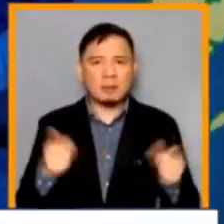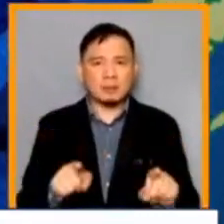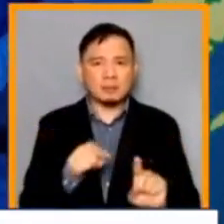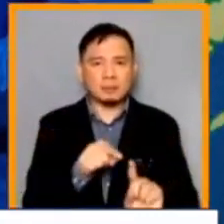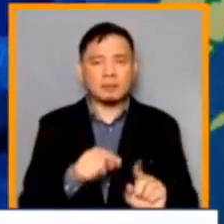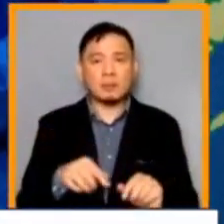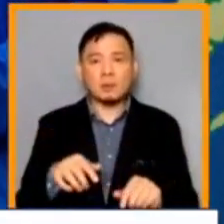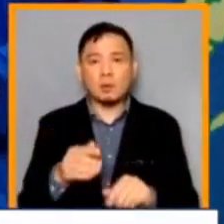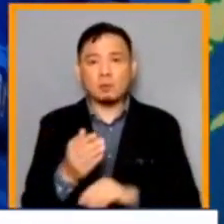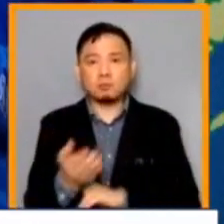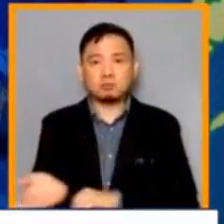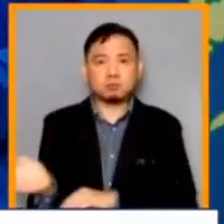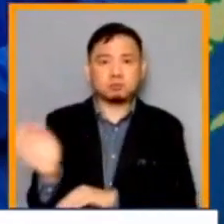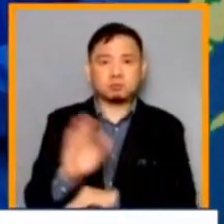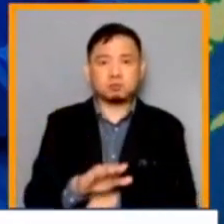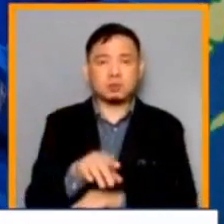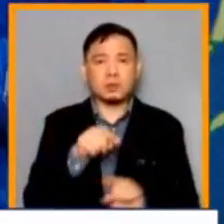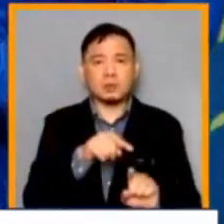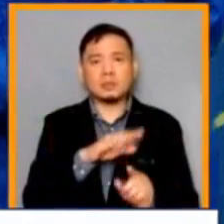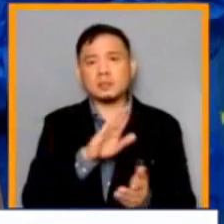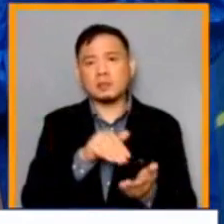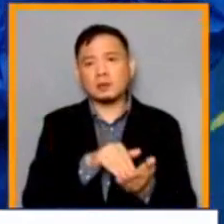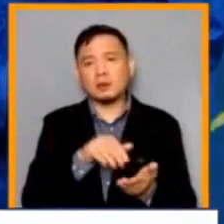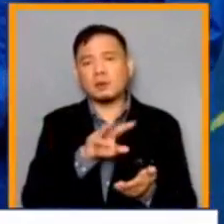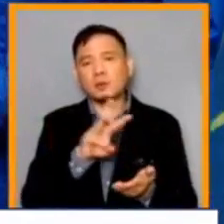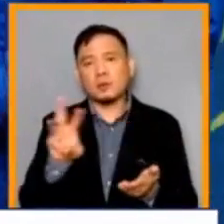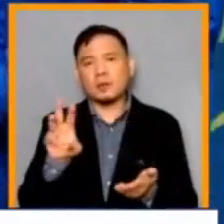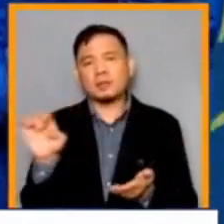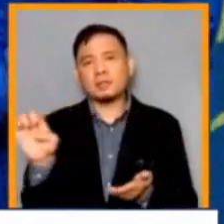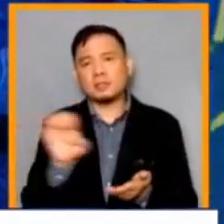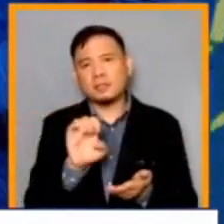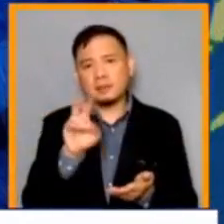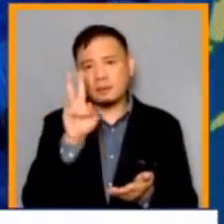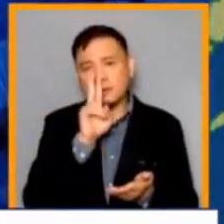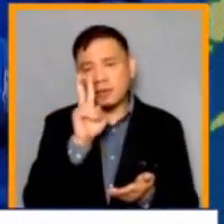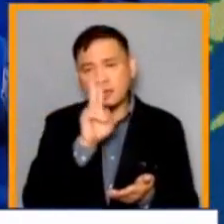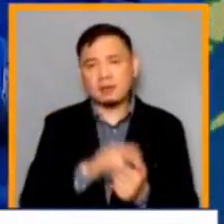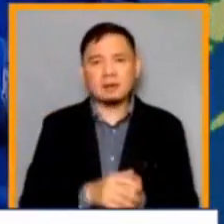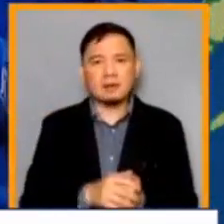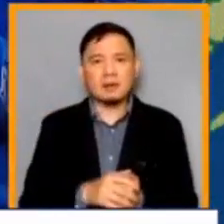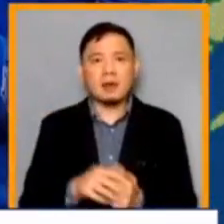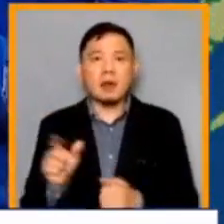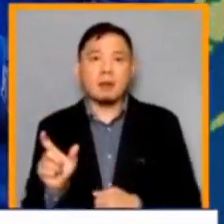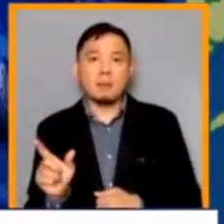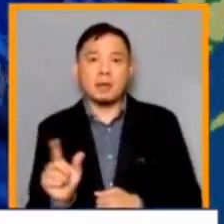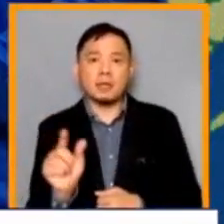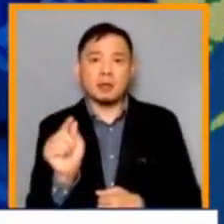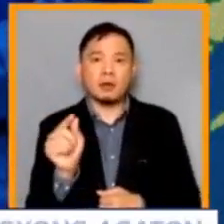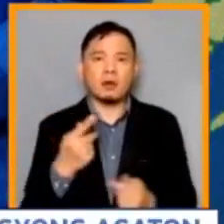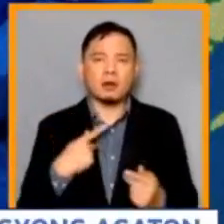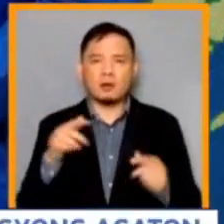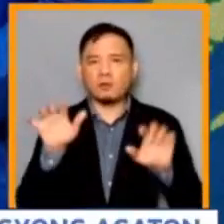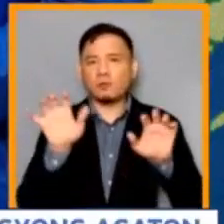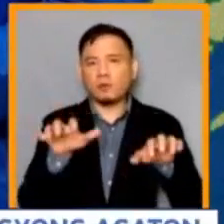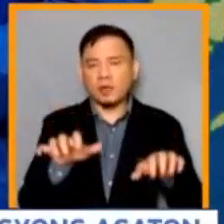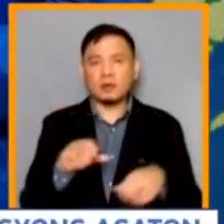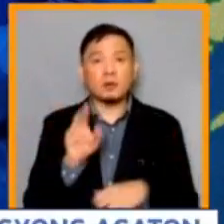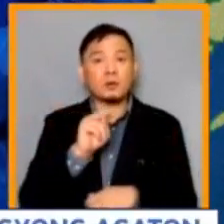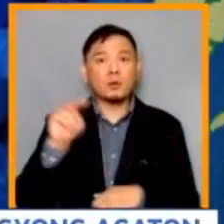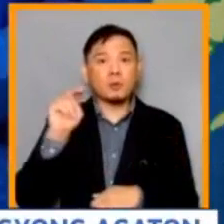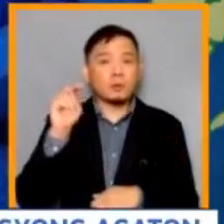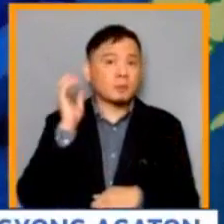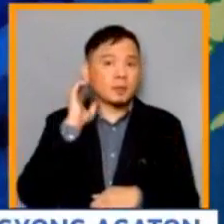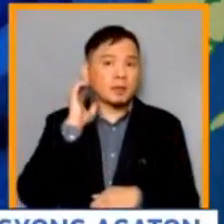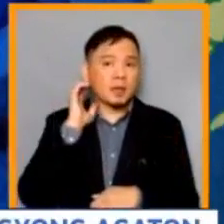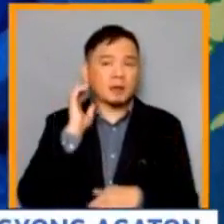dyan sa central, western at eastern Visayas. Maging sa Mindanao, may mga pag-ulan din sa umaga, northern Mindanao, dyan sa may Zamboanga